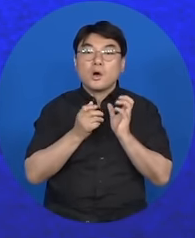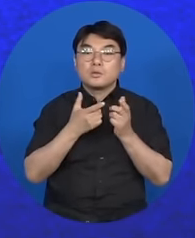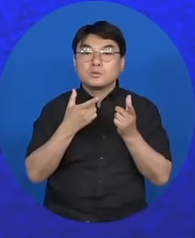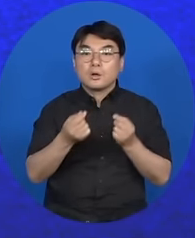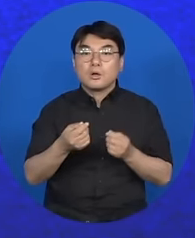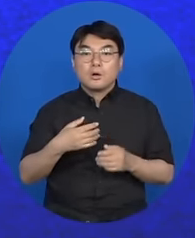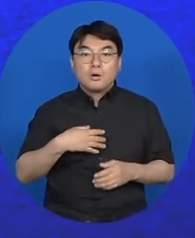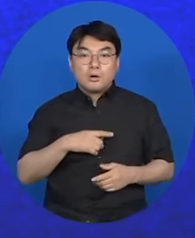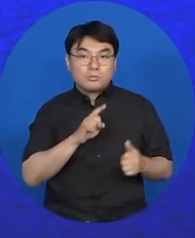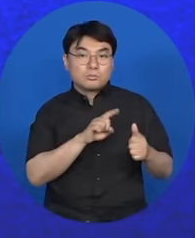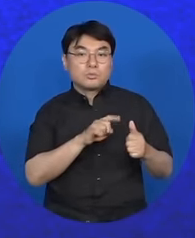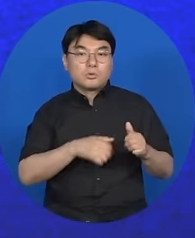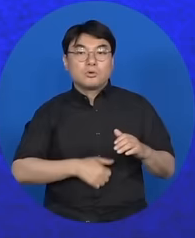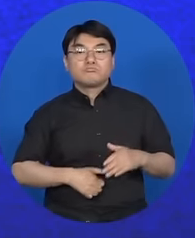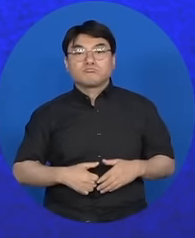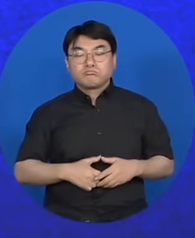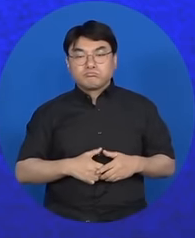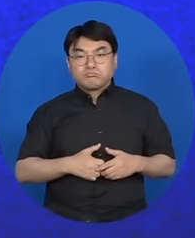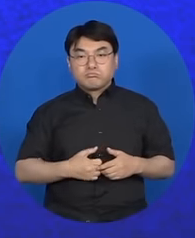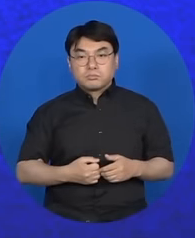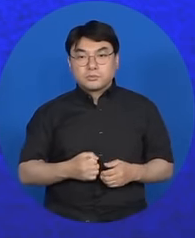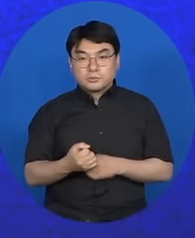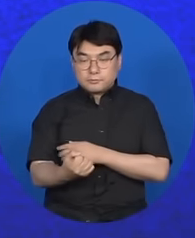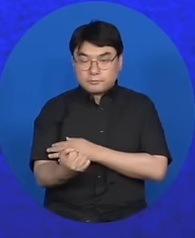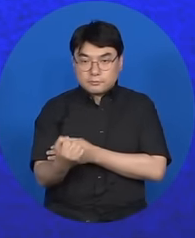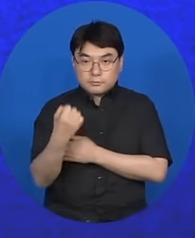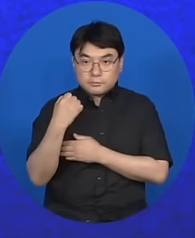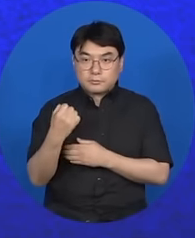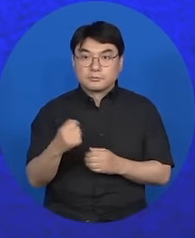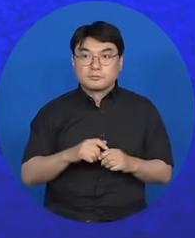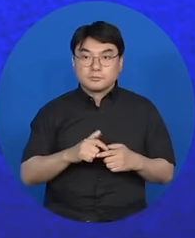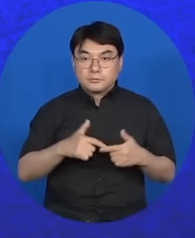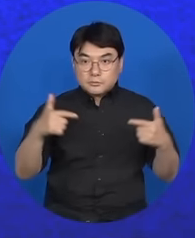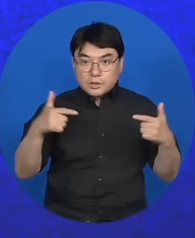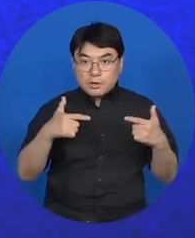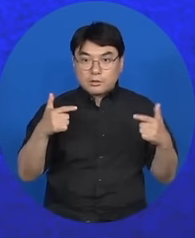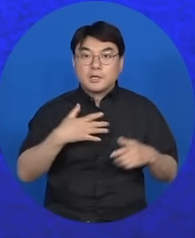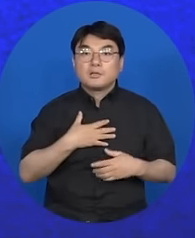나는 쇠하여야 하기 때문에 그렇습니다. 지난주 보았던